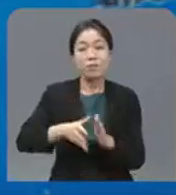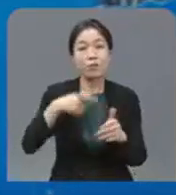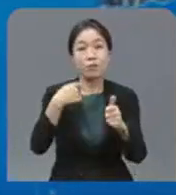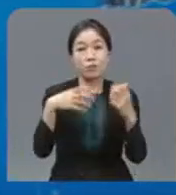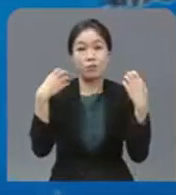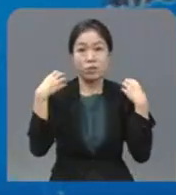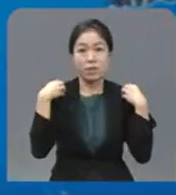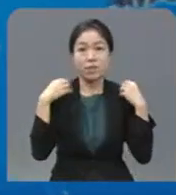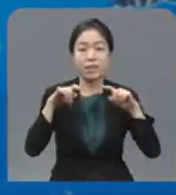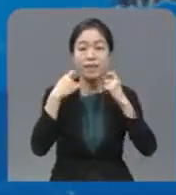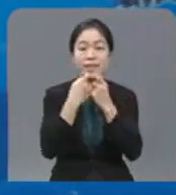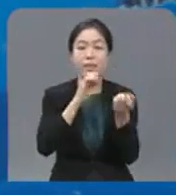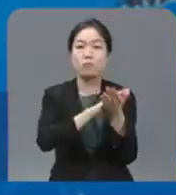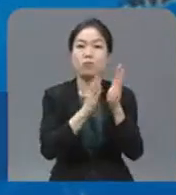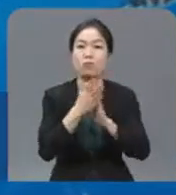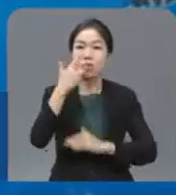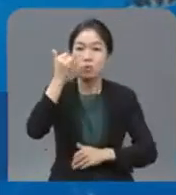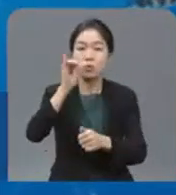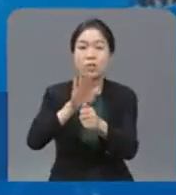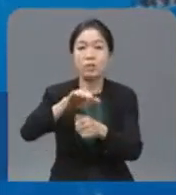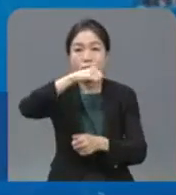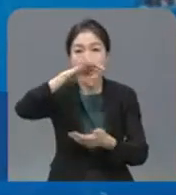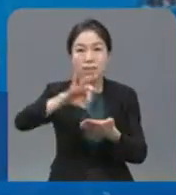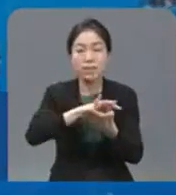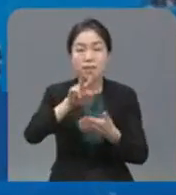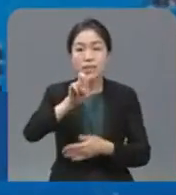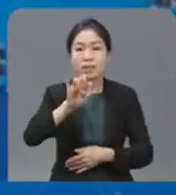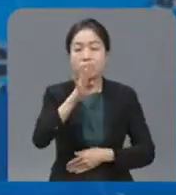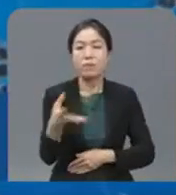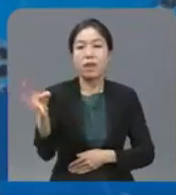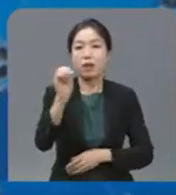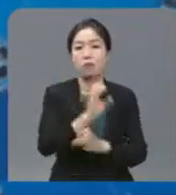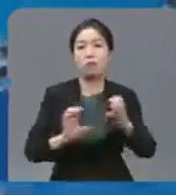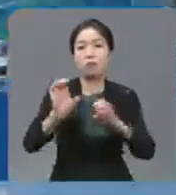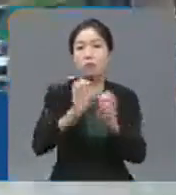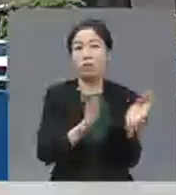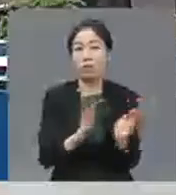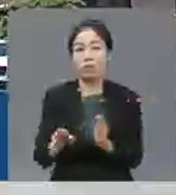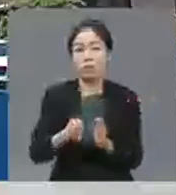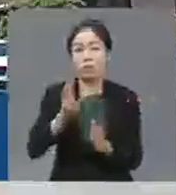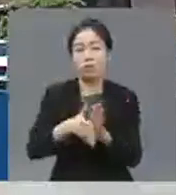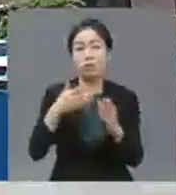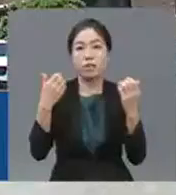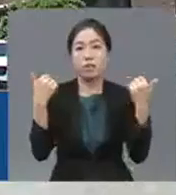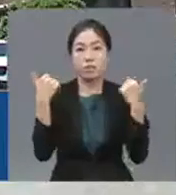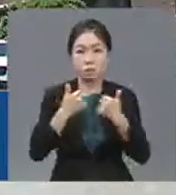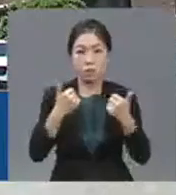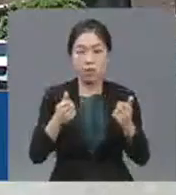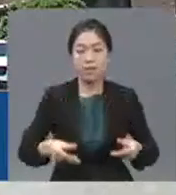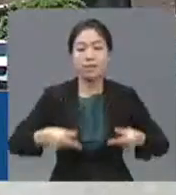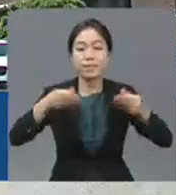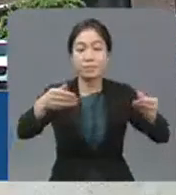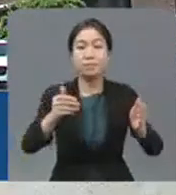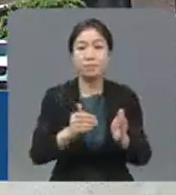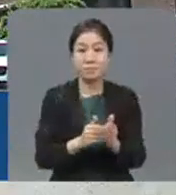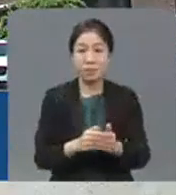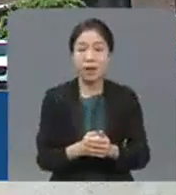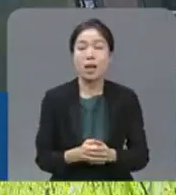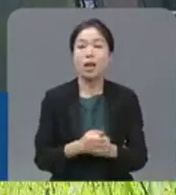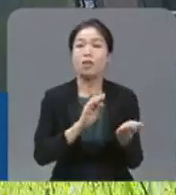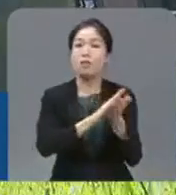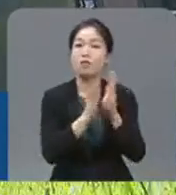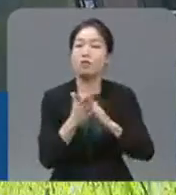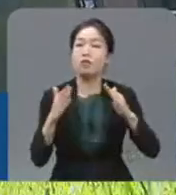광주시 교육청이 사립유치원 학부모 지원예산 24억을 추가편성해 광주시 의표에 제출했습니다 식 교육청은